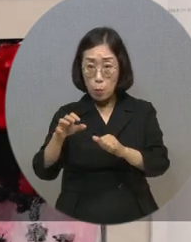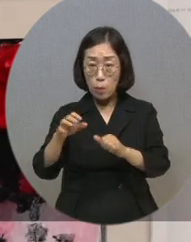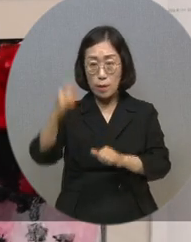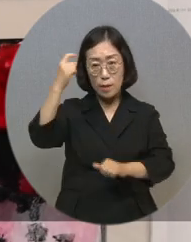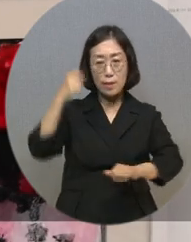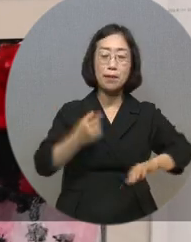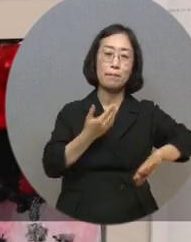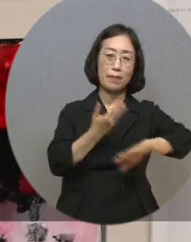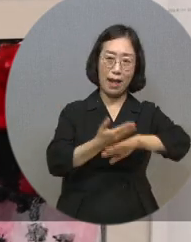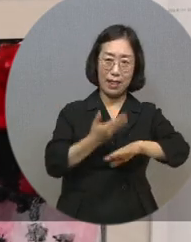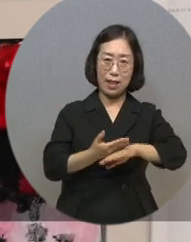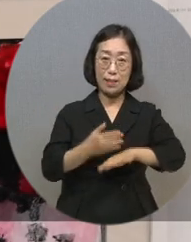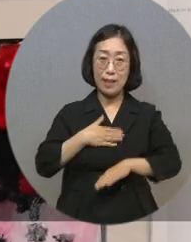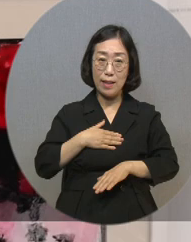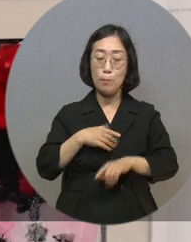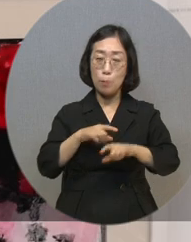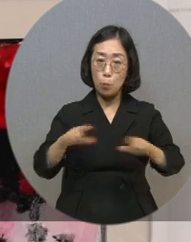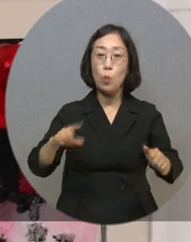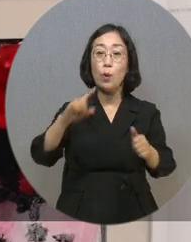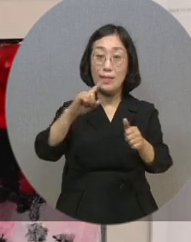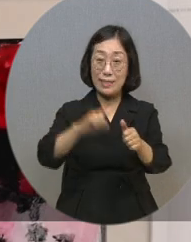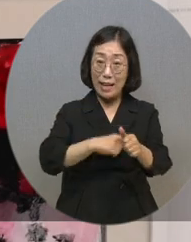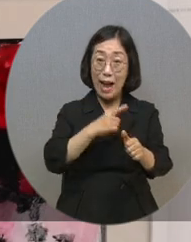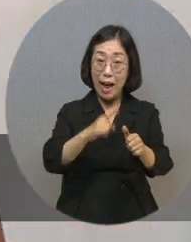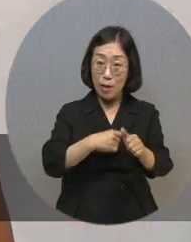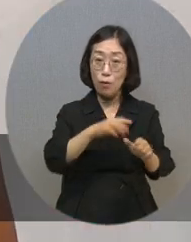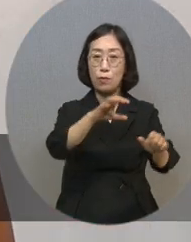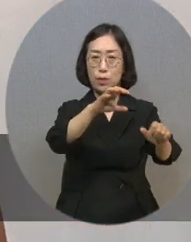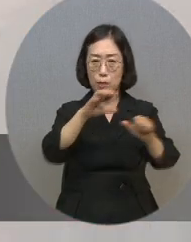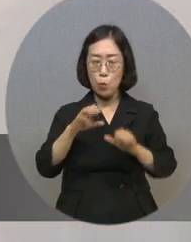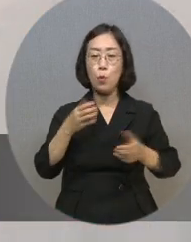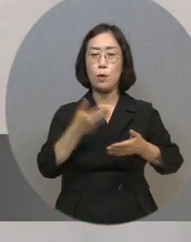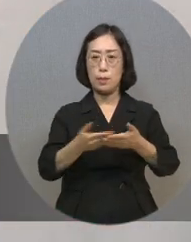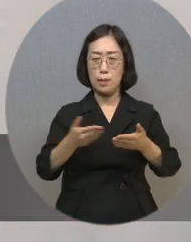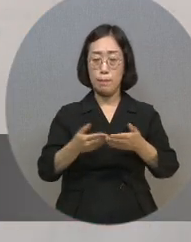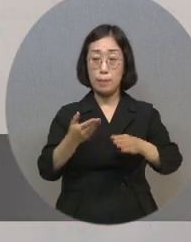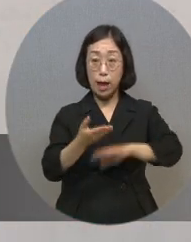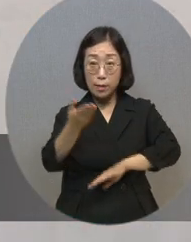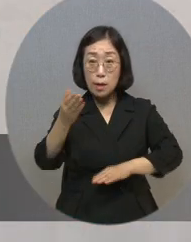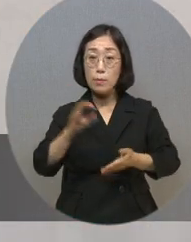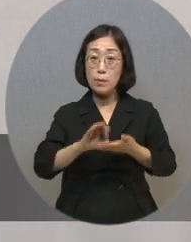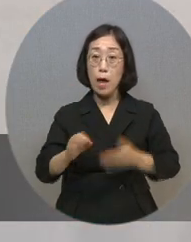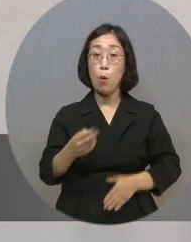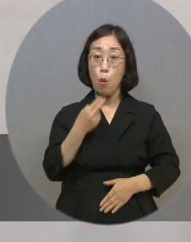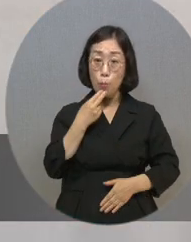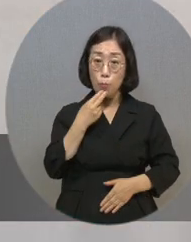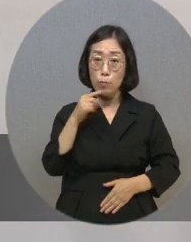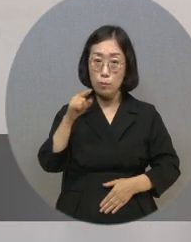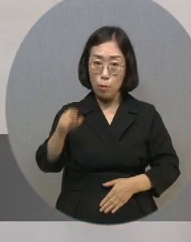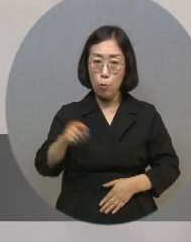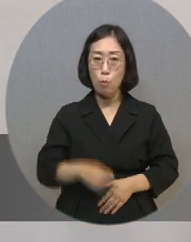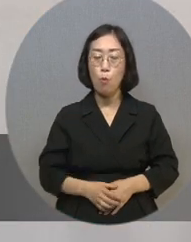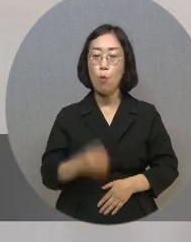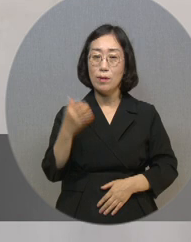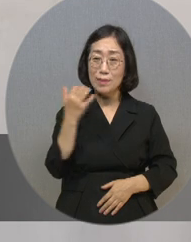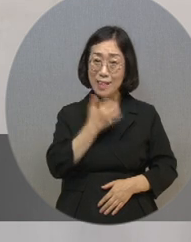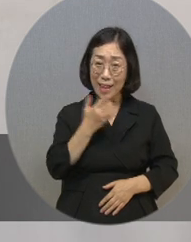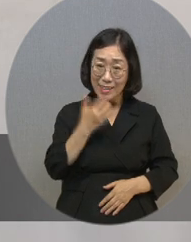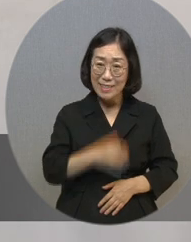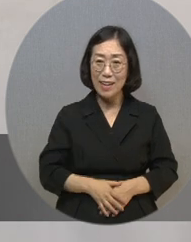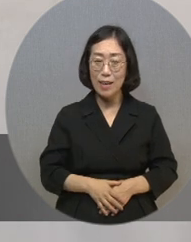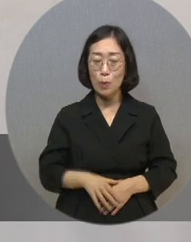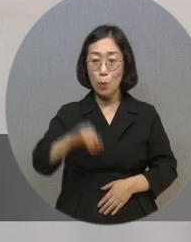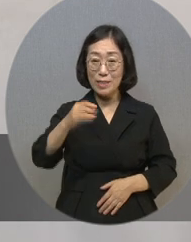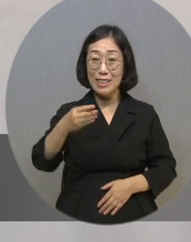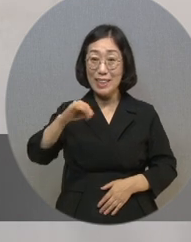달라지거든요. 저는 주로 자연물을 많이 쓰고 또 남들이 쓰지 않는 거, 그리고 석회나 또 실리콘